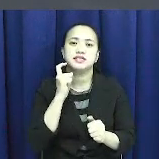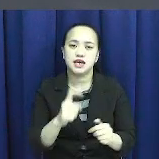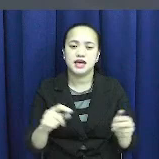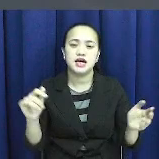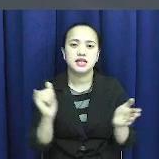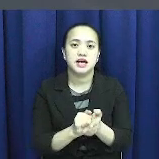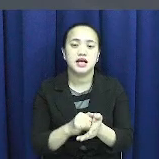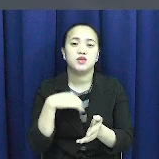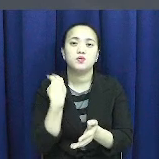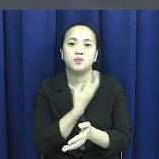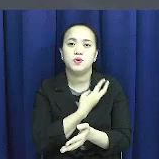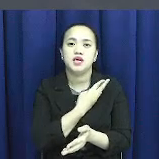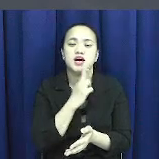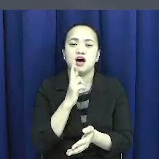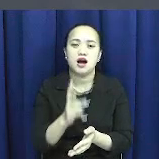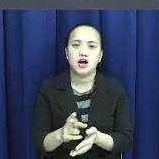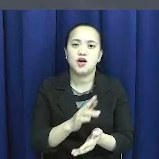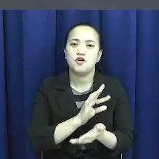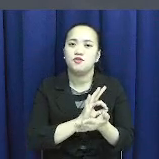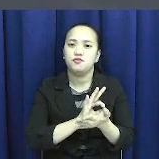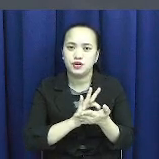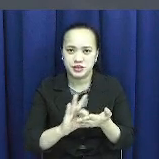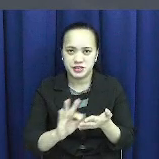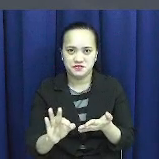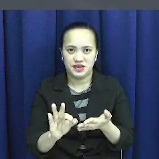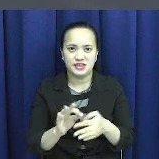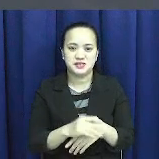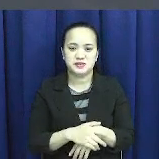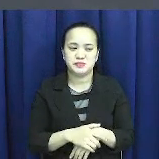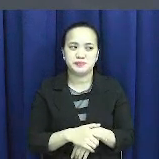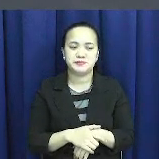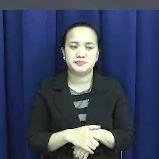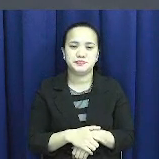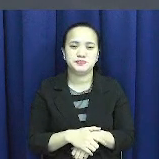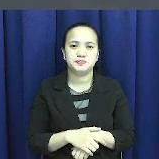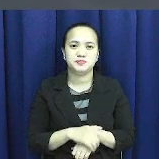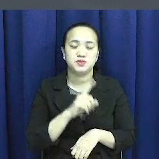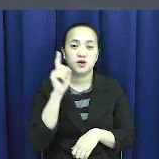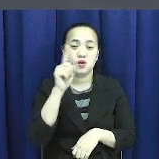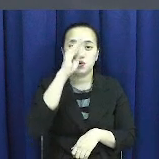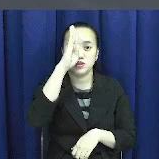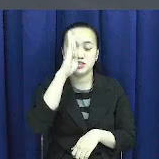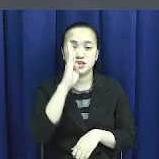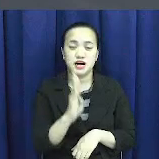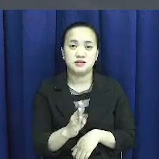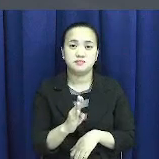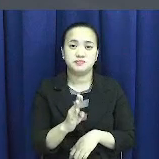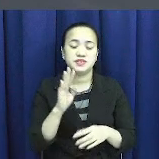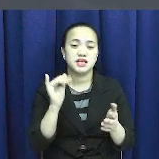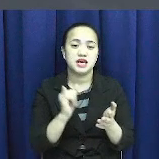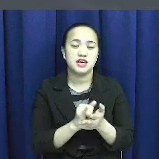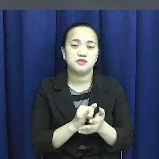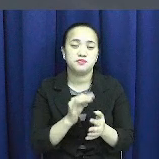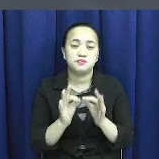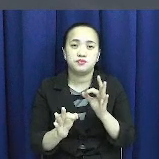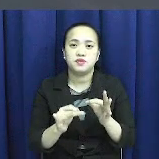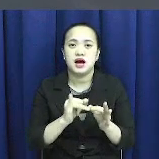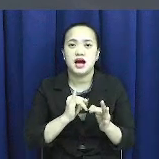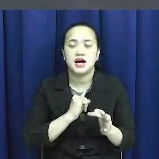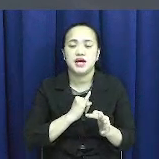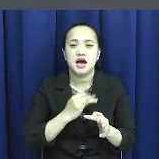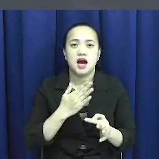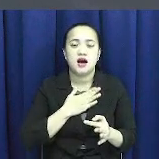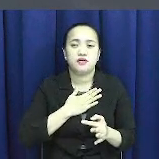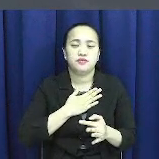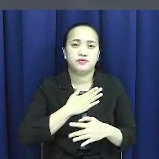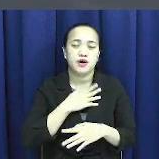na to. Diyos lang ang pwede magsabi. Kaya pag ako nagkasala, lalapit